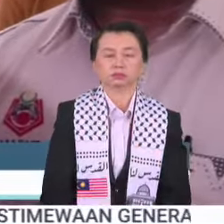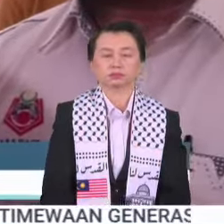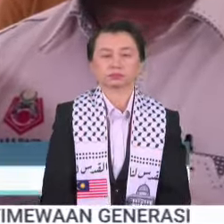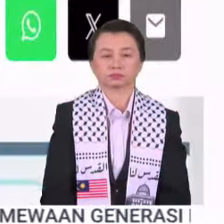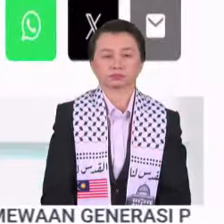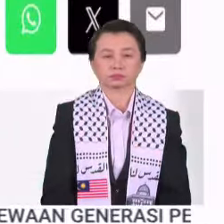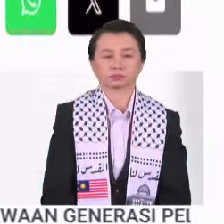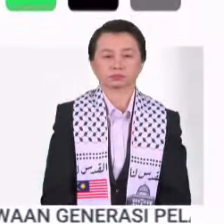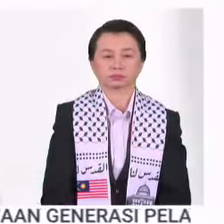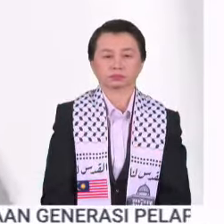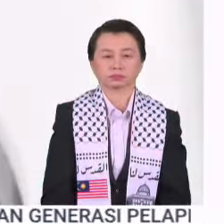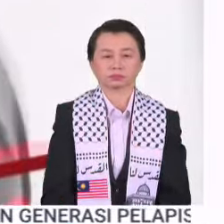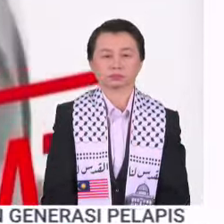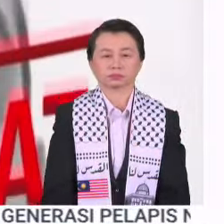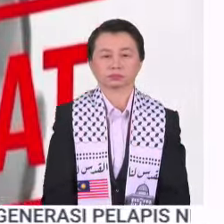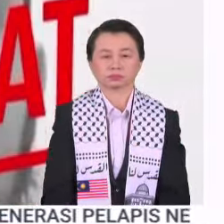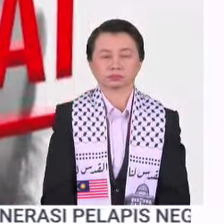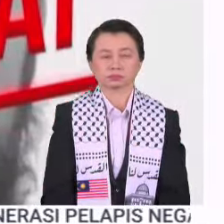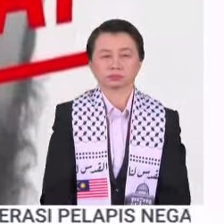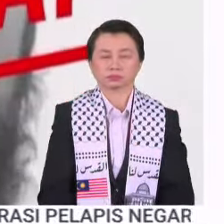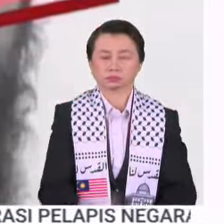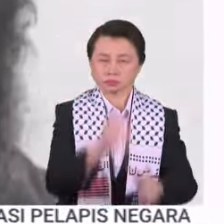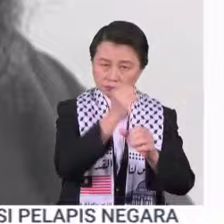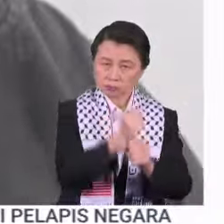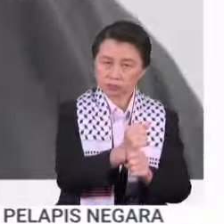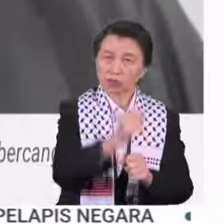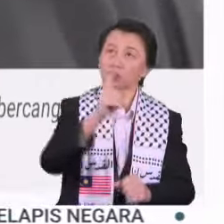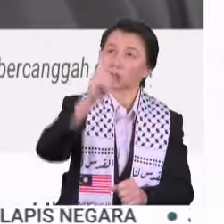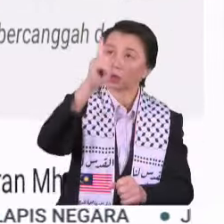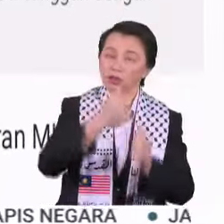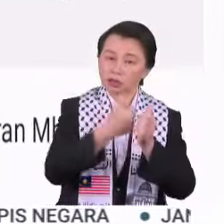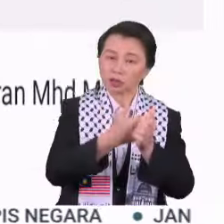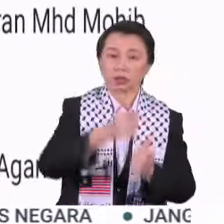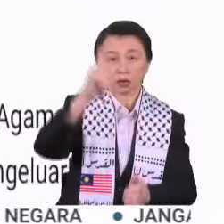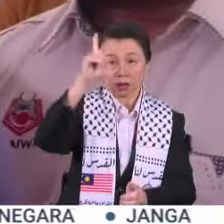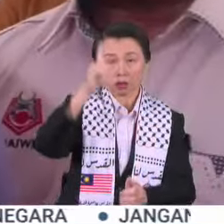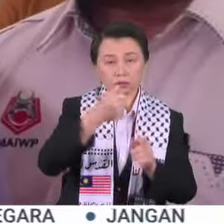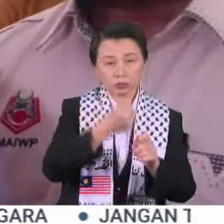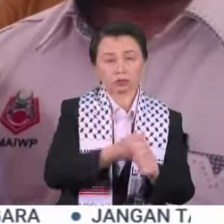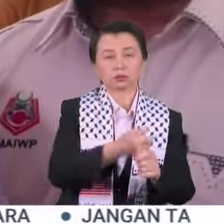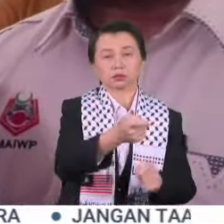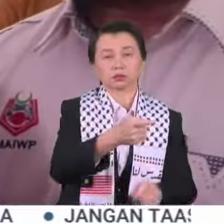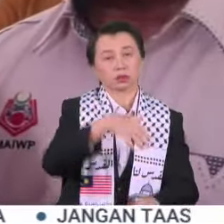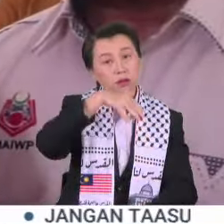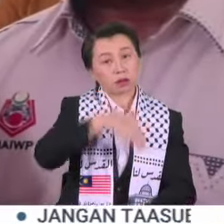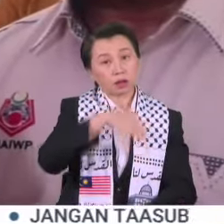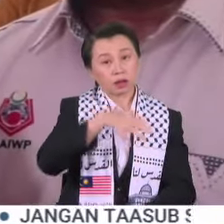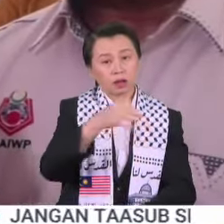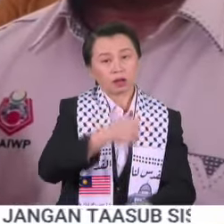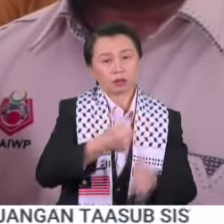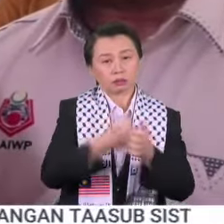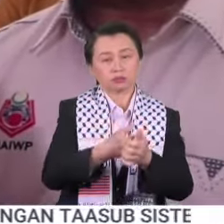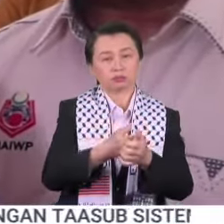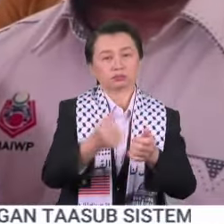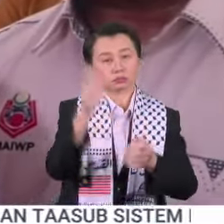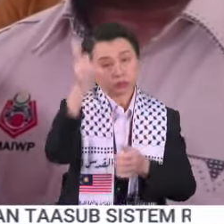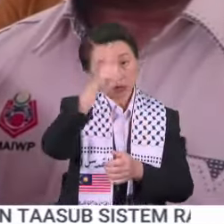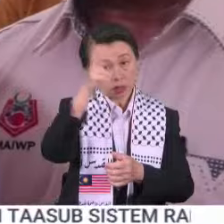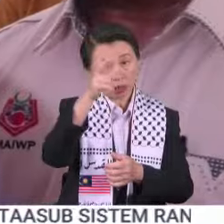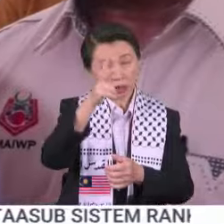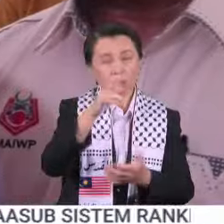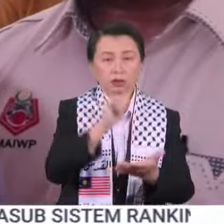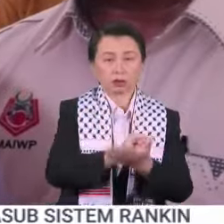rasul wa ulil amri minkum. Taat Allah, patuh perintah Allah, patuh perintah Rasul dan kena patuh kepada pemerintah. Dalam konteks ini,